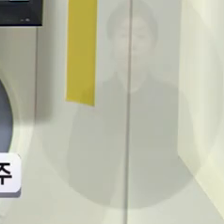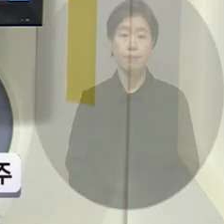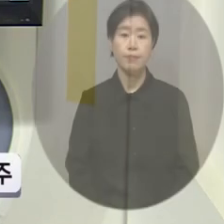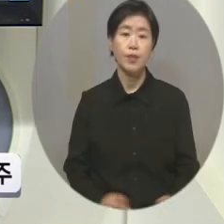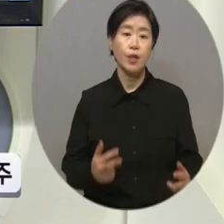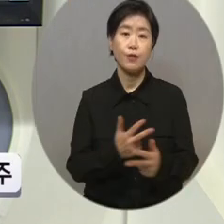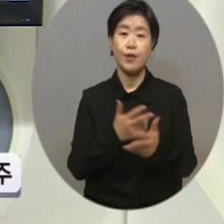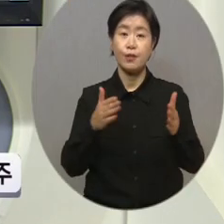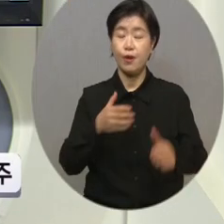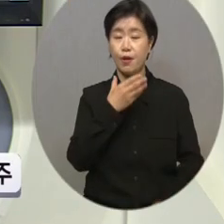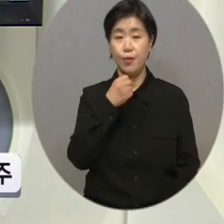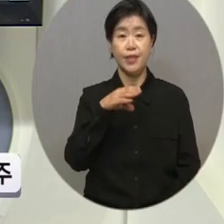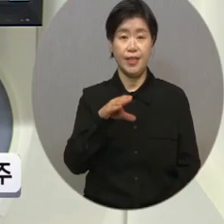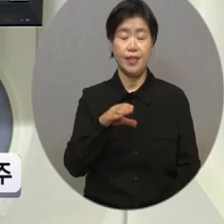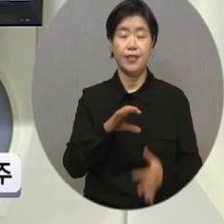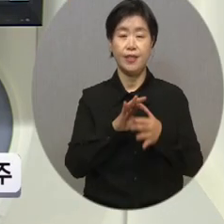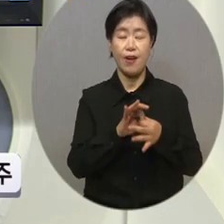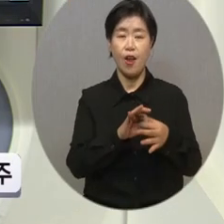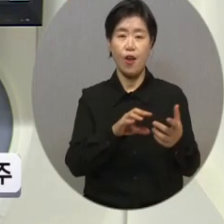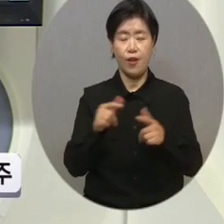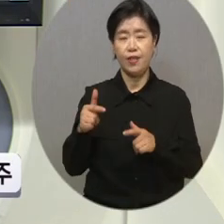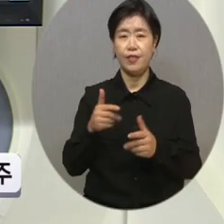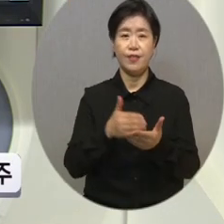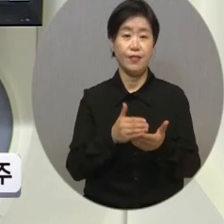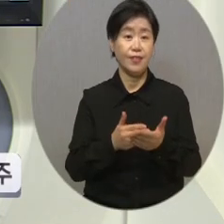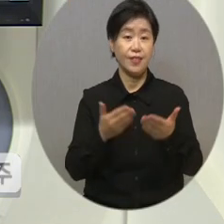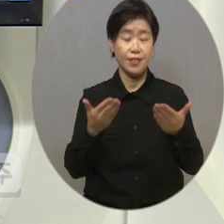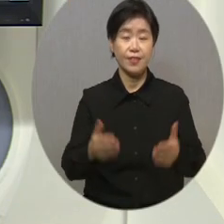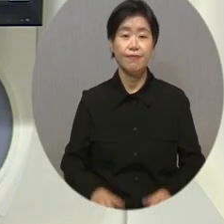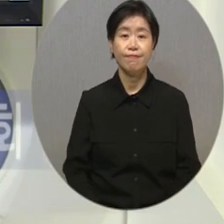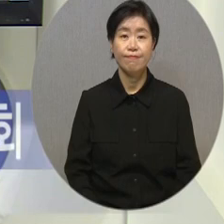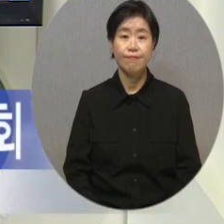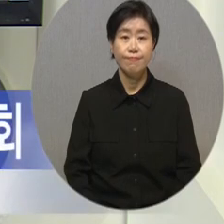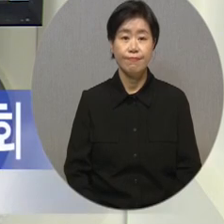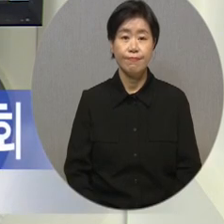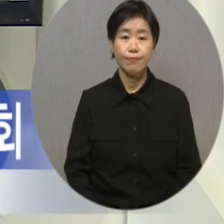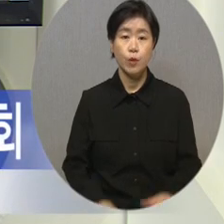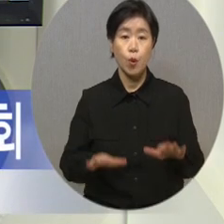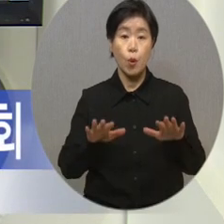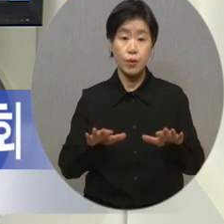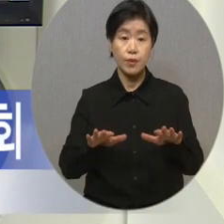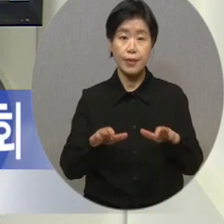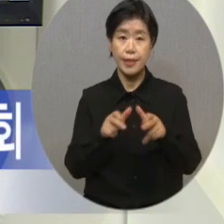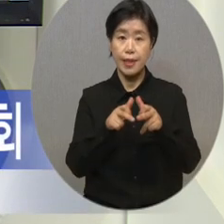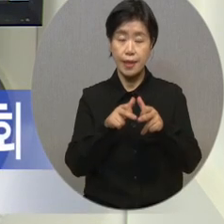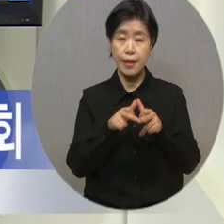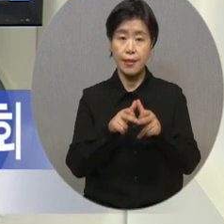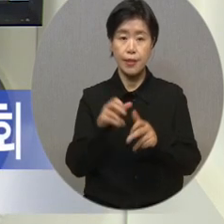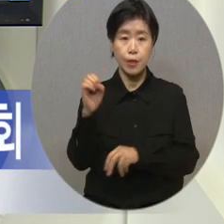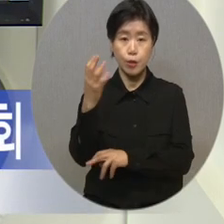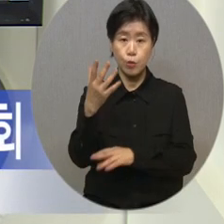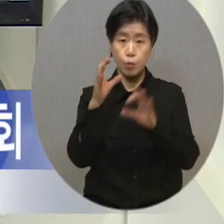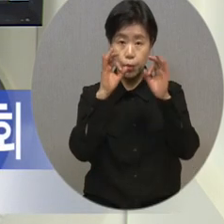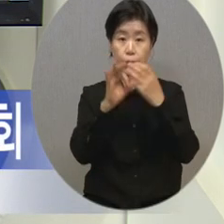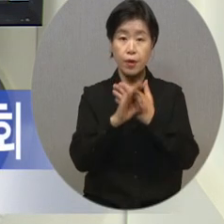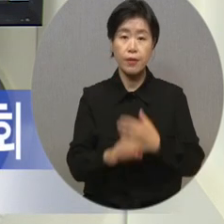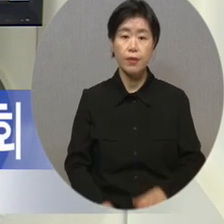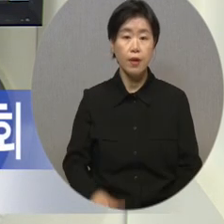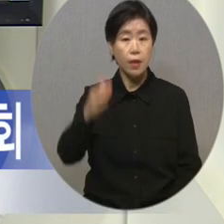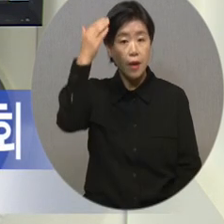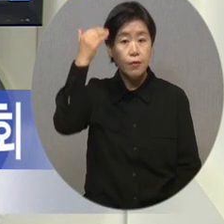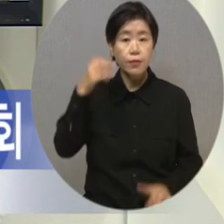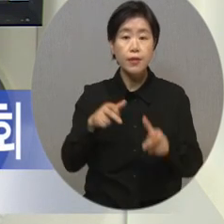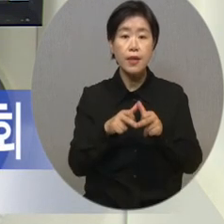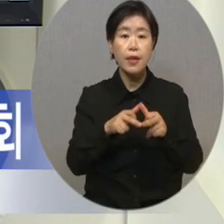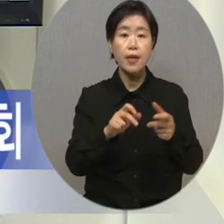한주간에 복직의 소식을 장애인 신문과 함께 만나봅니다 오늘 장애인 신문 면에서는 한국 장애인 단체 총